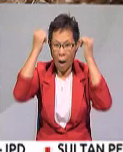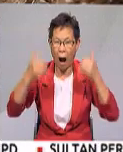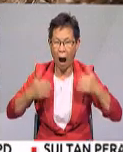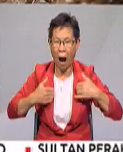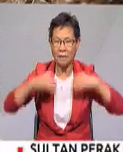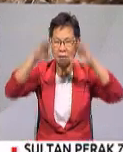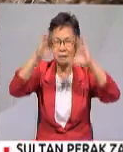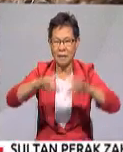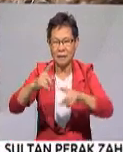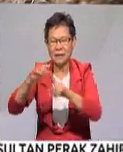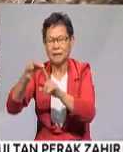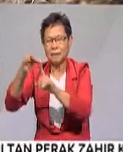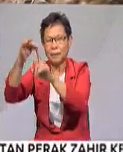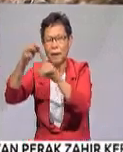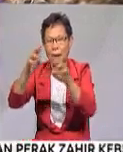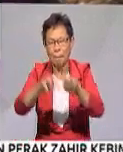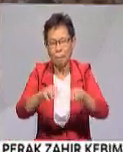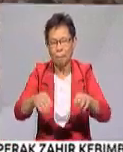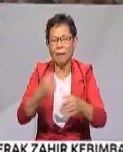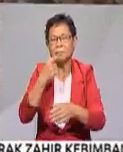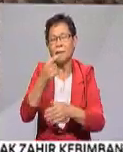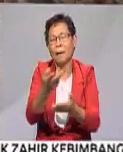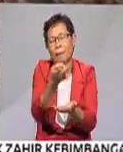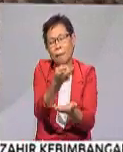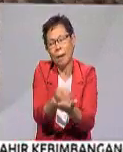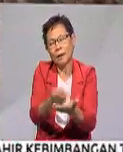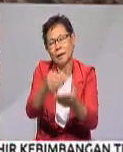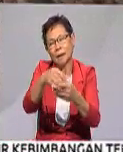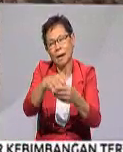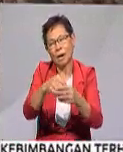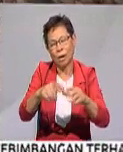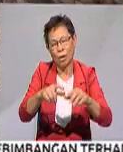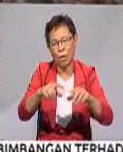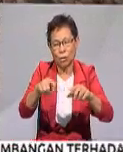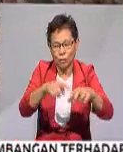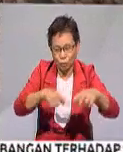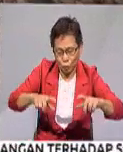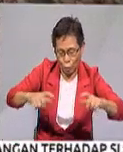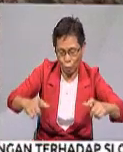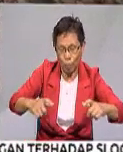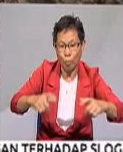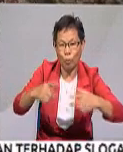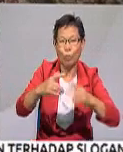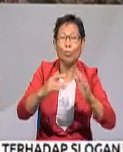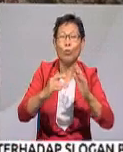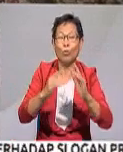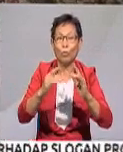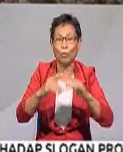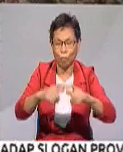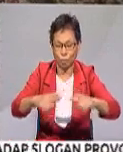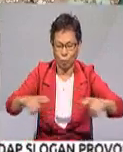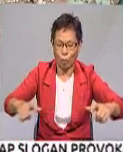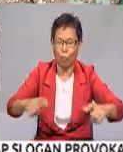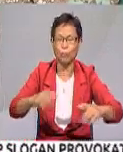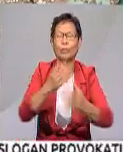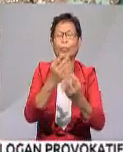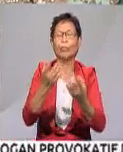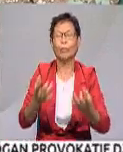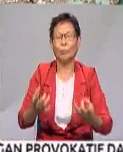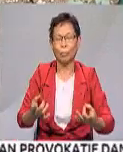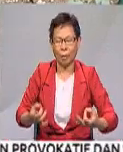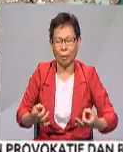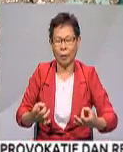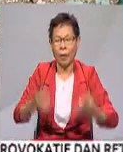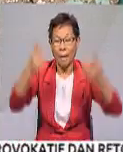cara berbeza. Para pelajar diminta berbaring di dalam sebuah lubang kubur yang dibina khas bagi meditasi. Menurut pengarah